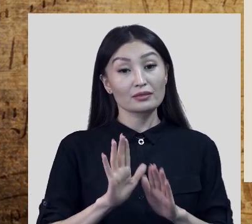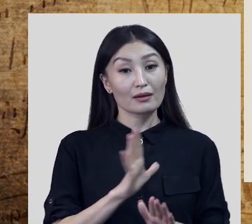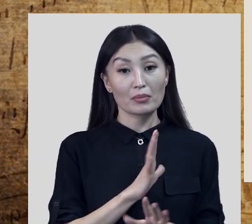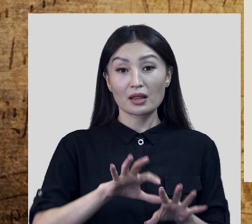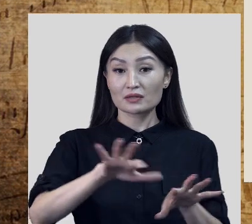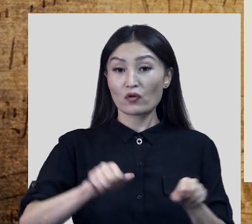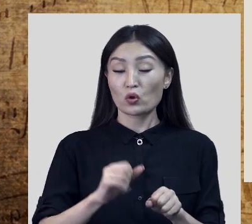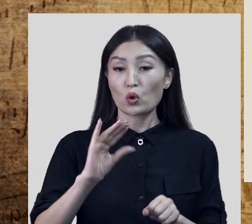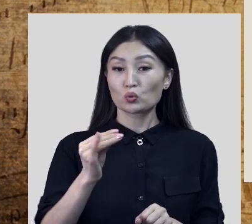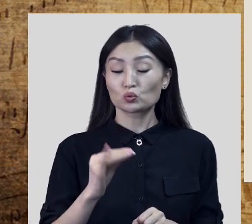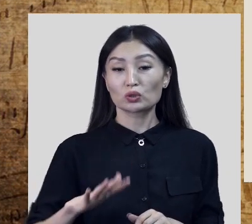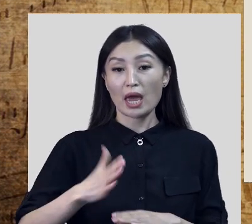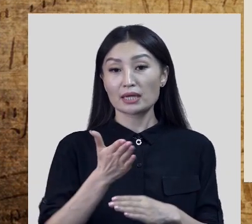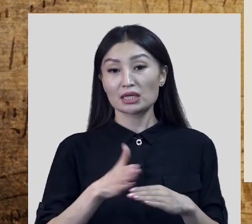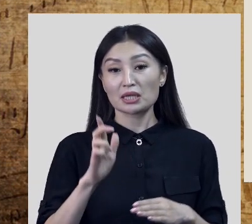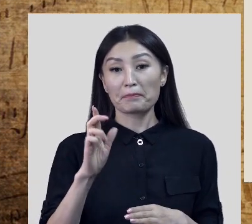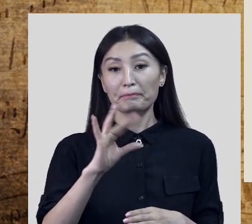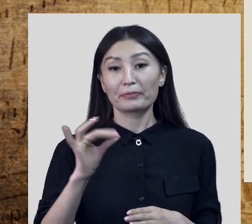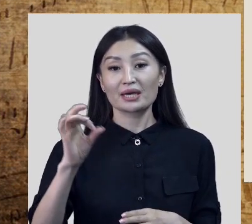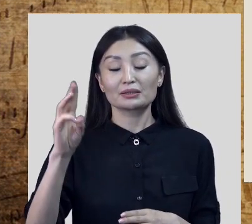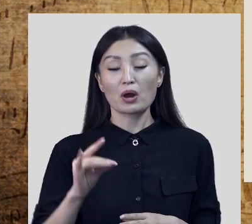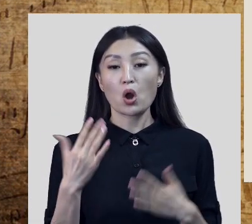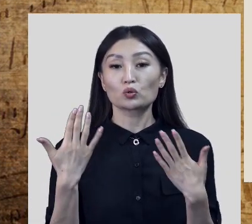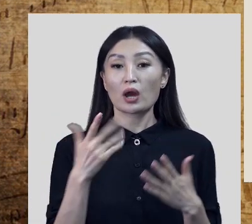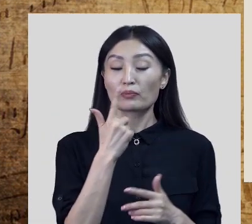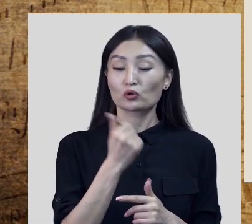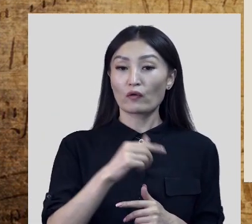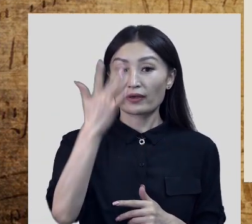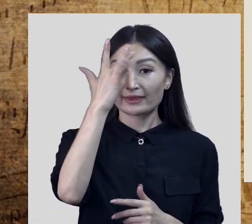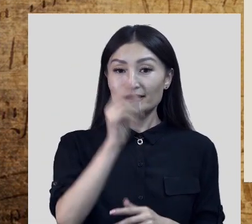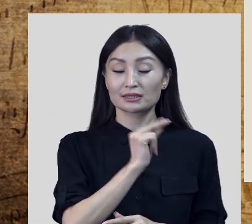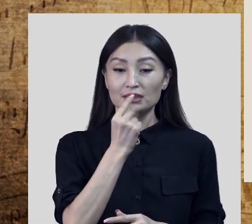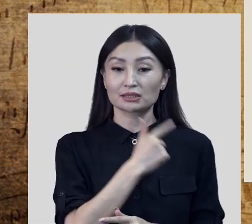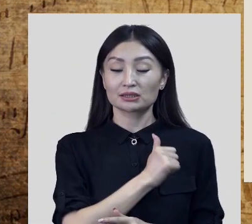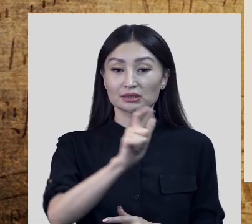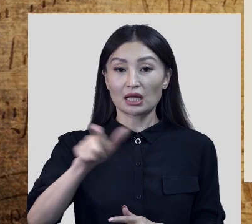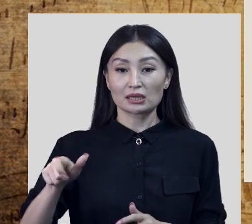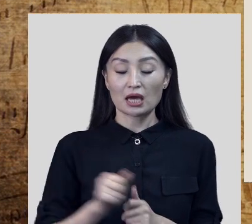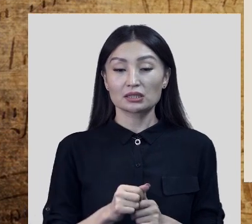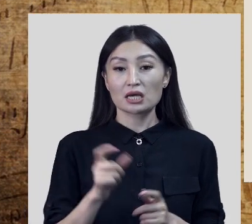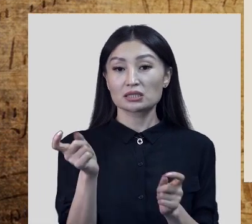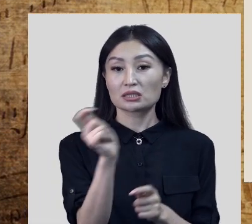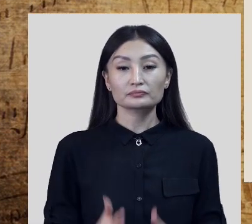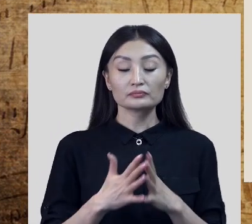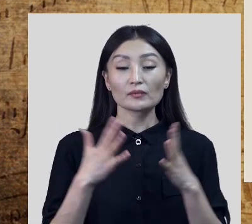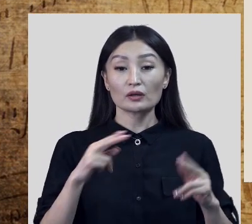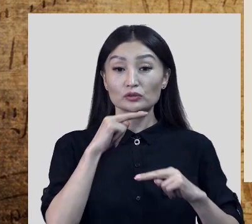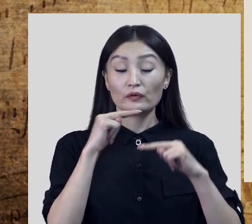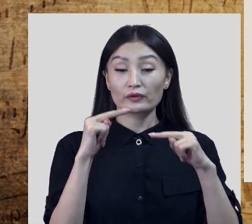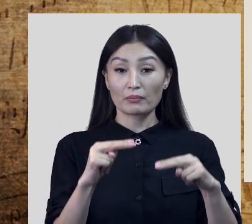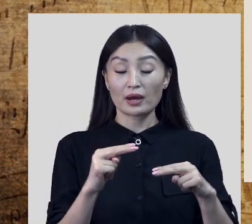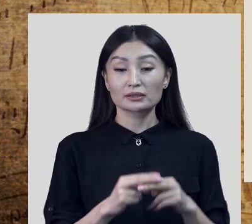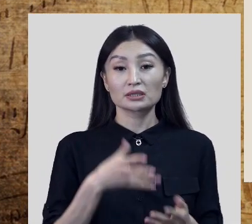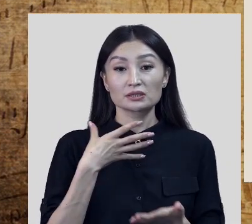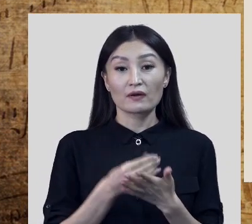было завоёвано южная часть бирмы руками кровью индийских солдат сражавшихся под командованием английских офицеров большое внимание